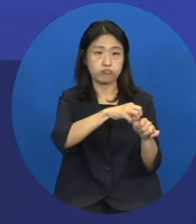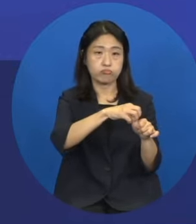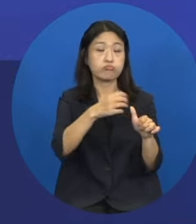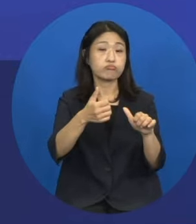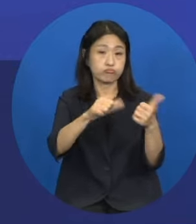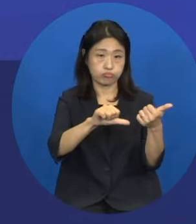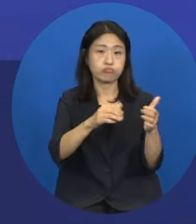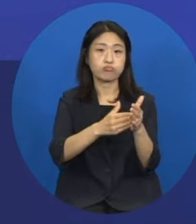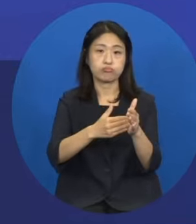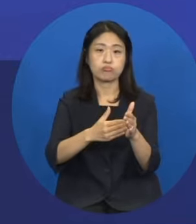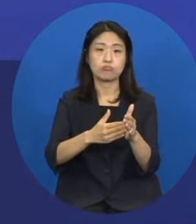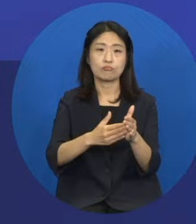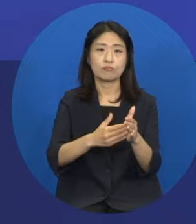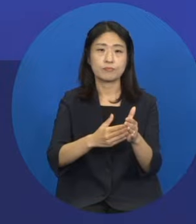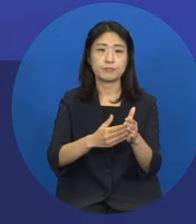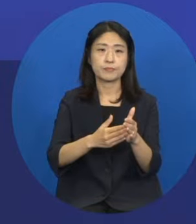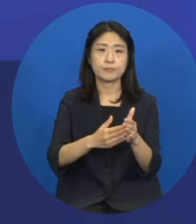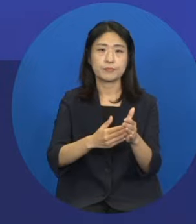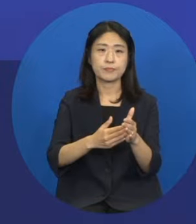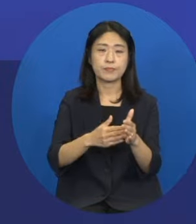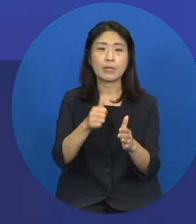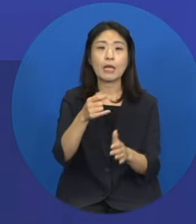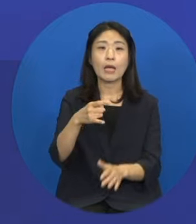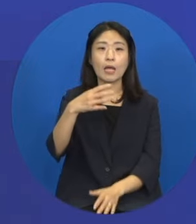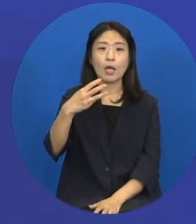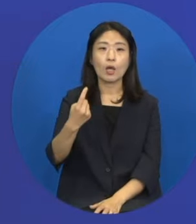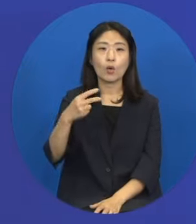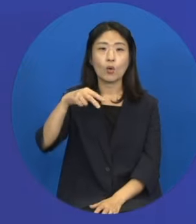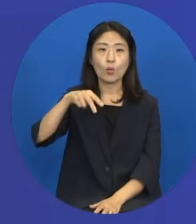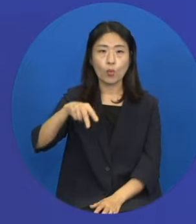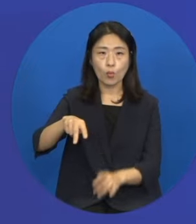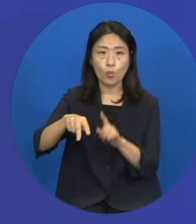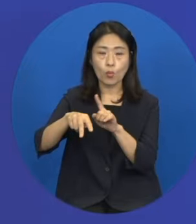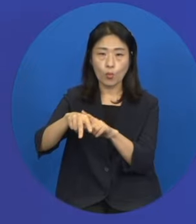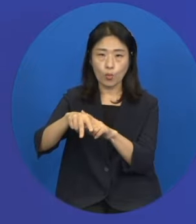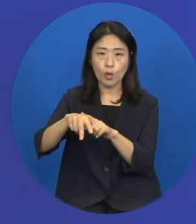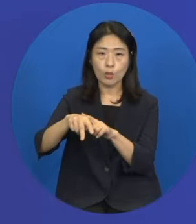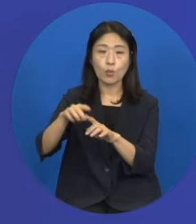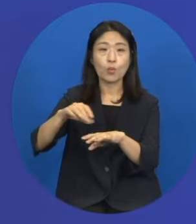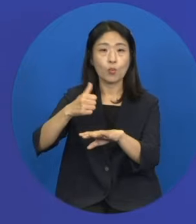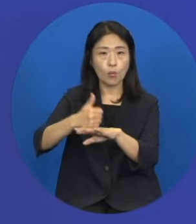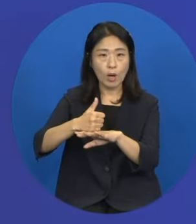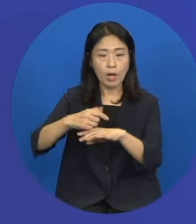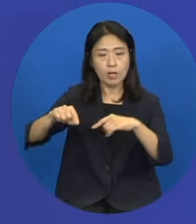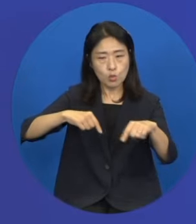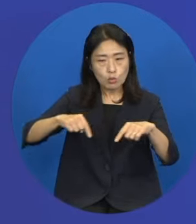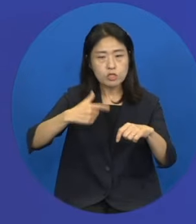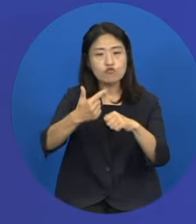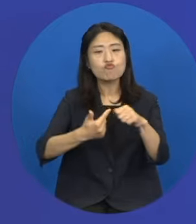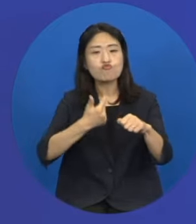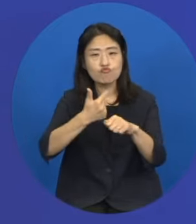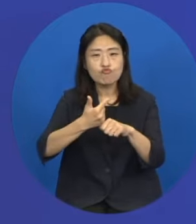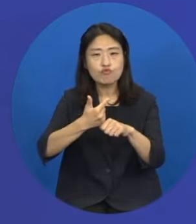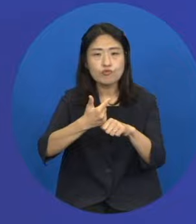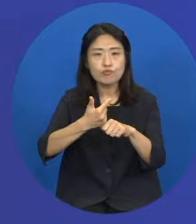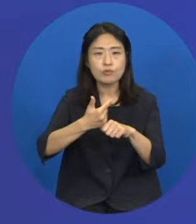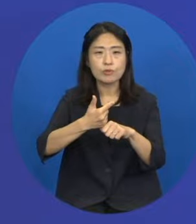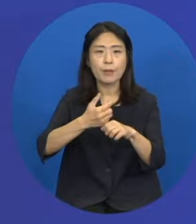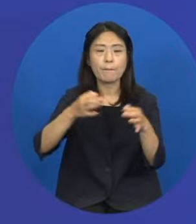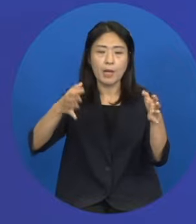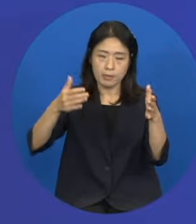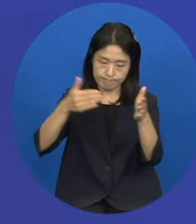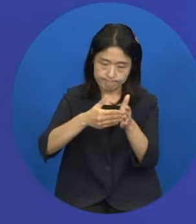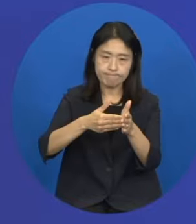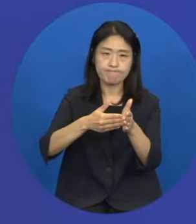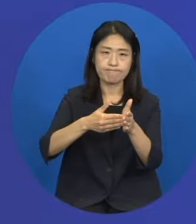기록에 보면 이 헤롯 아그리파 1세는 통치기간 단 6년 굉장히 짧죠. 6년 만에 끝납니다. 죽었어요.